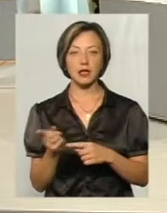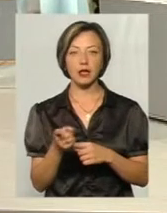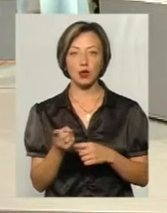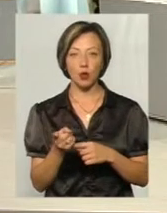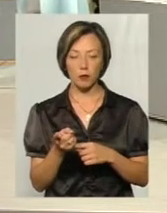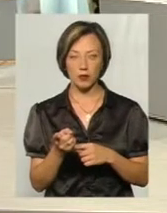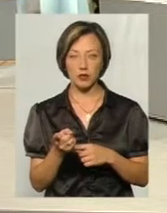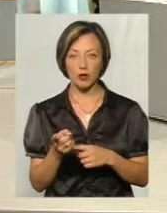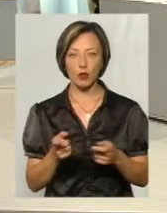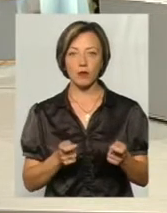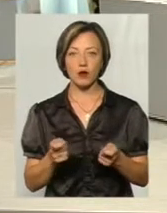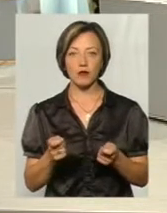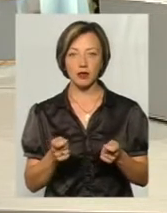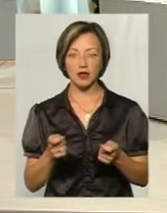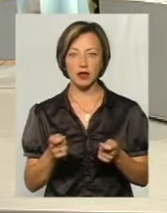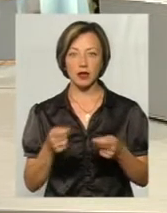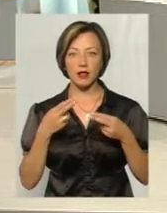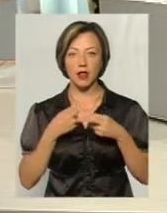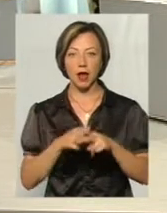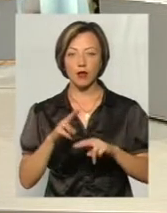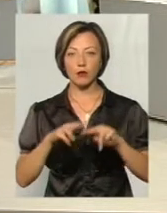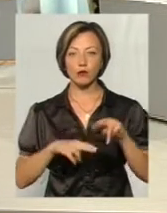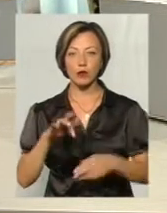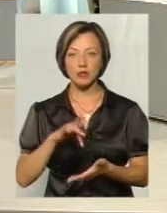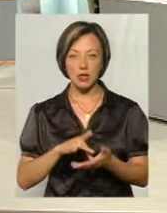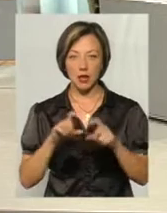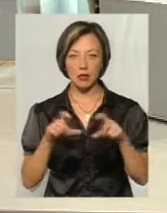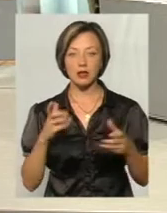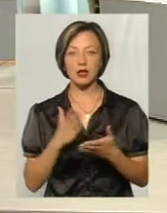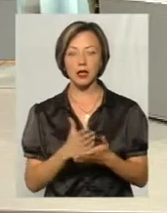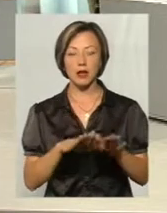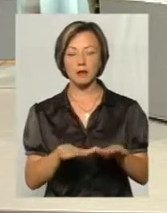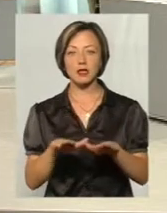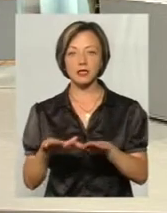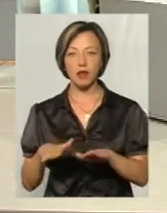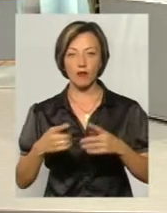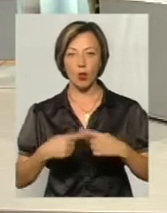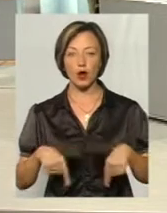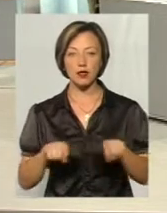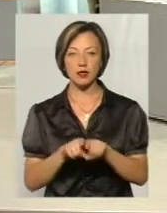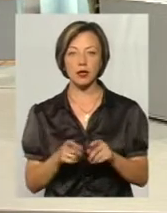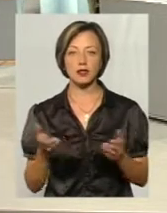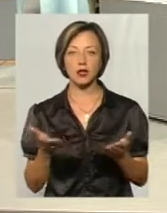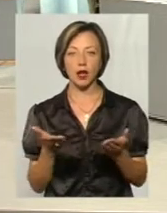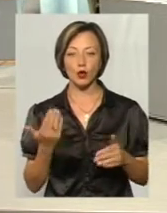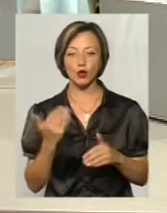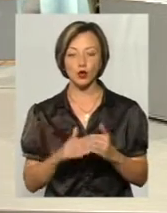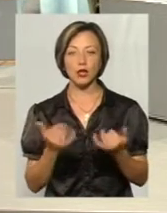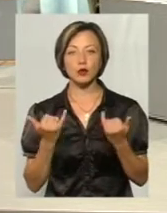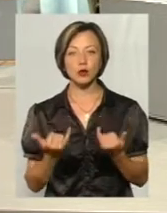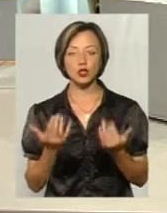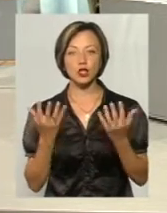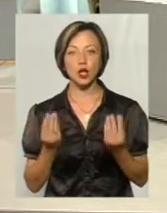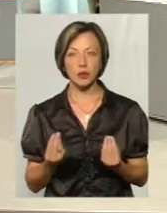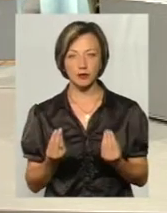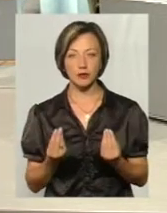Тернопільське управління Технобудцентр, є місцеві організації, які вже на сьогоднішній день